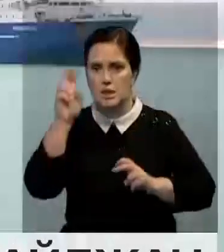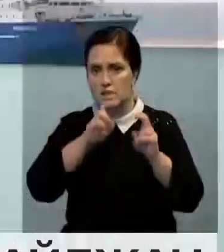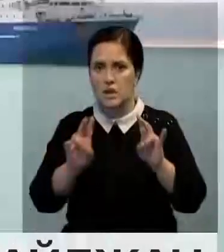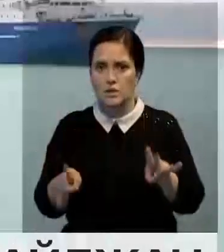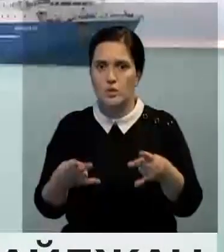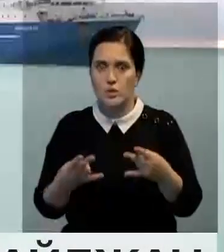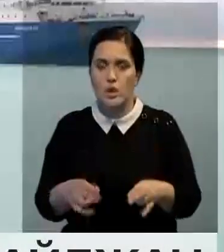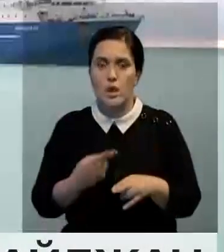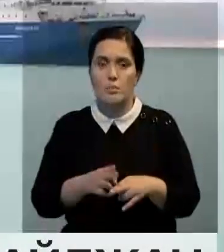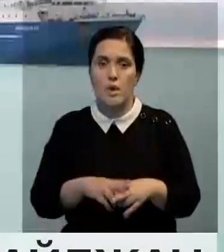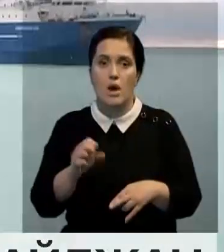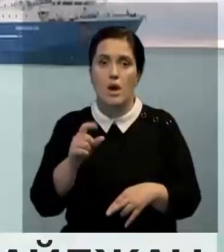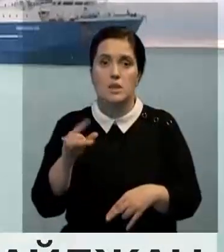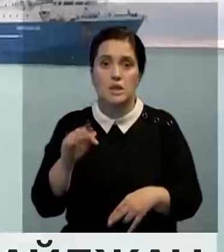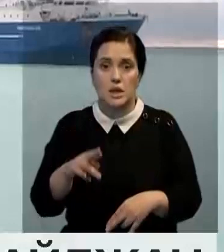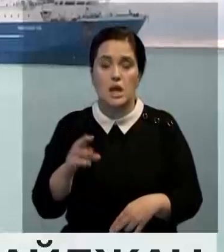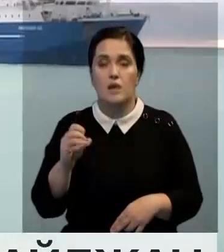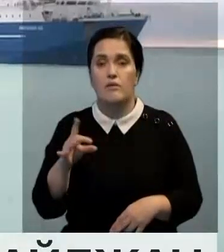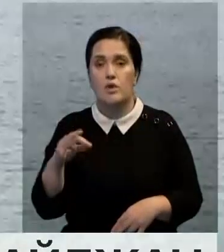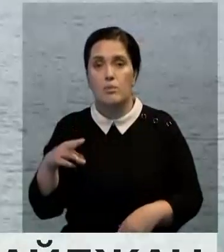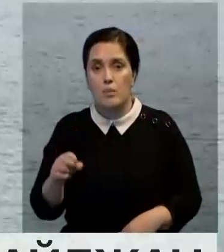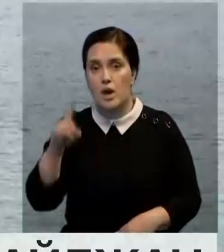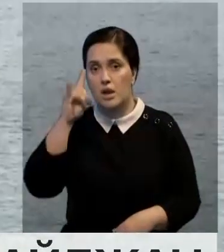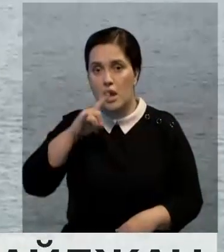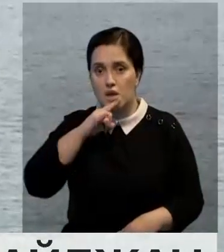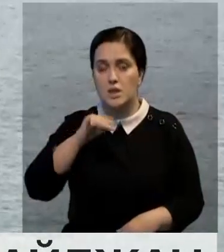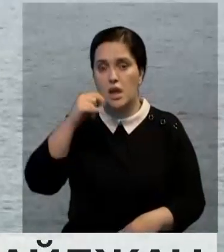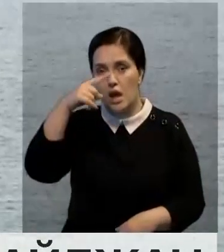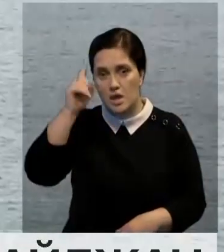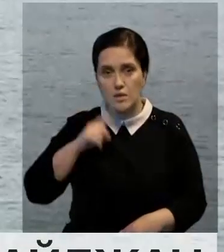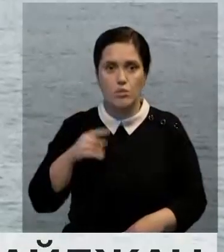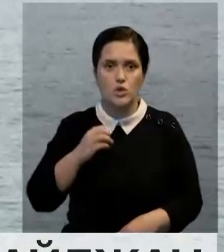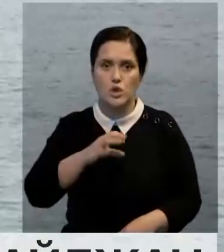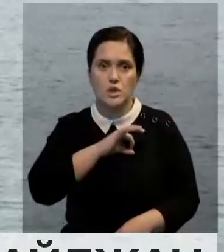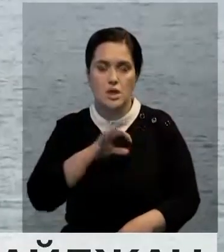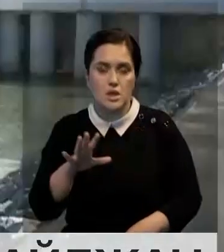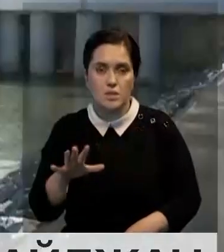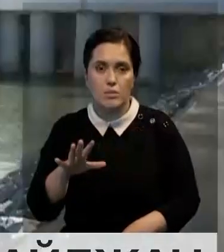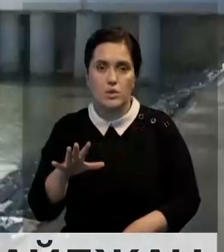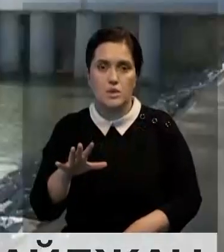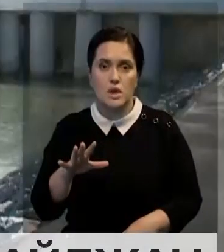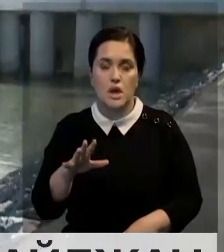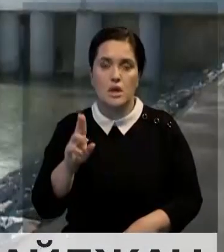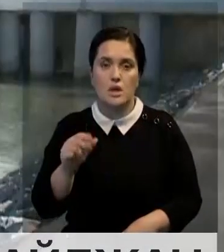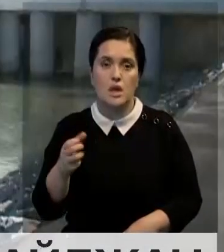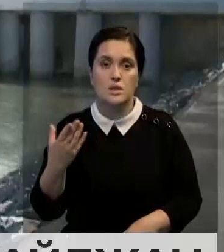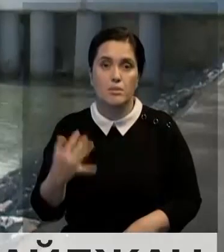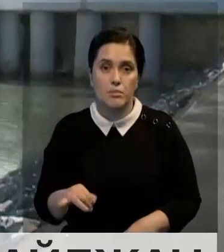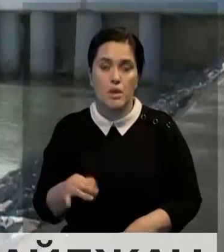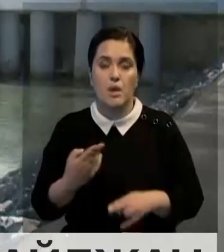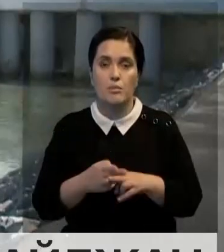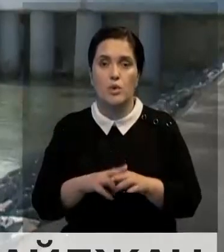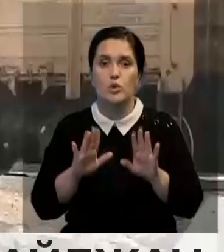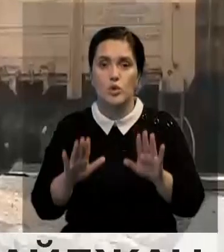нужно. Ворота в Азию и Европу Казахстан и Азербайджан до сих пор не в полной мере используют портовые мощности Каспия. Загружена